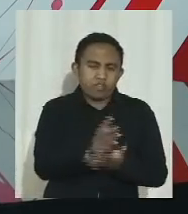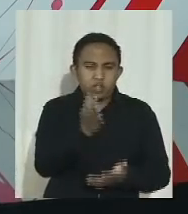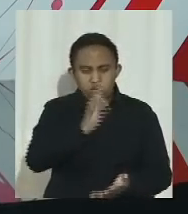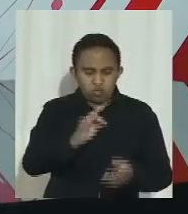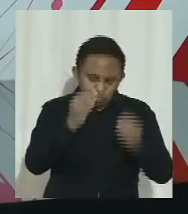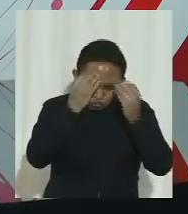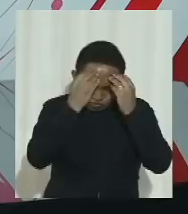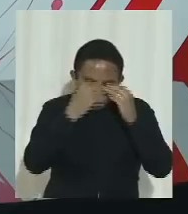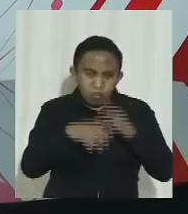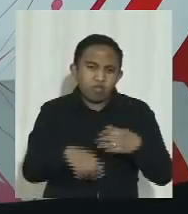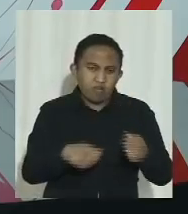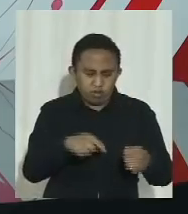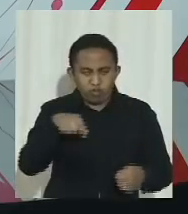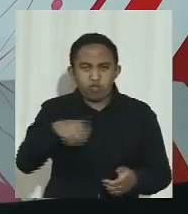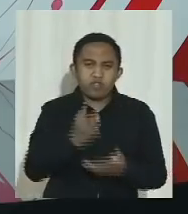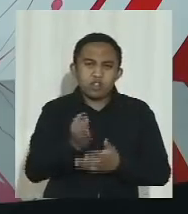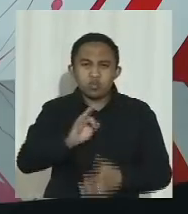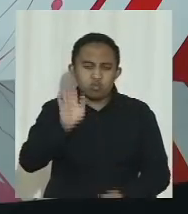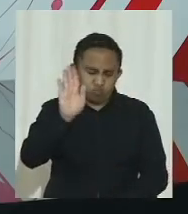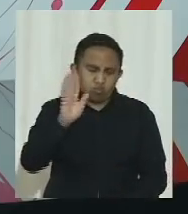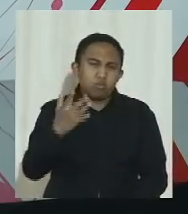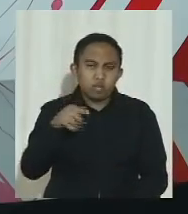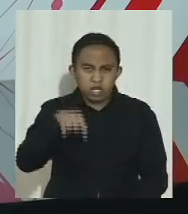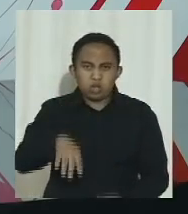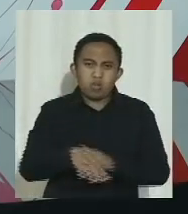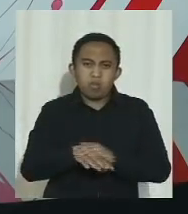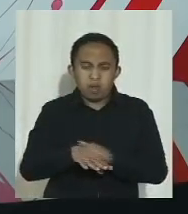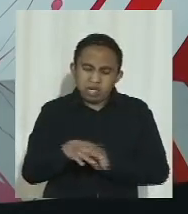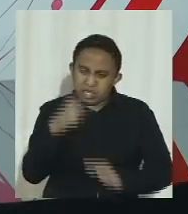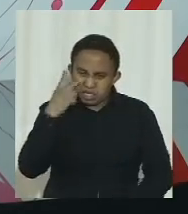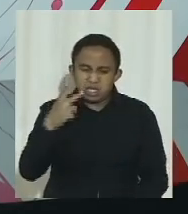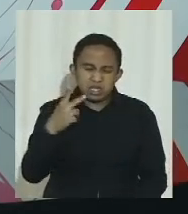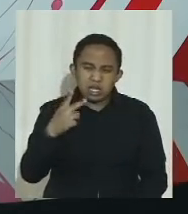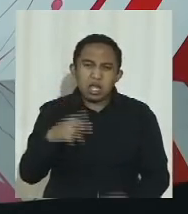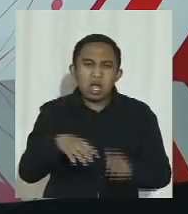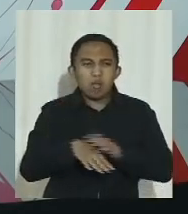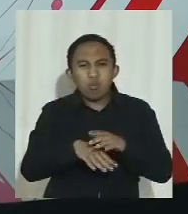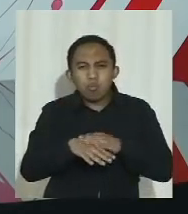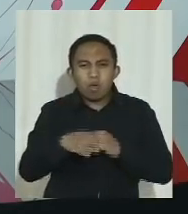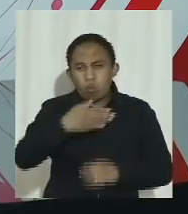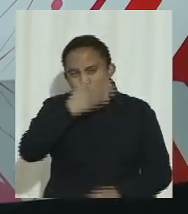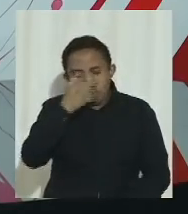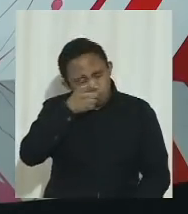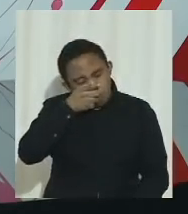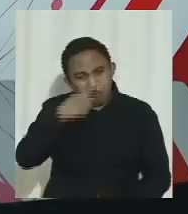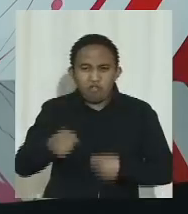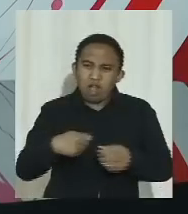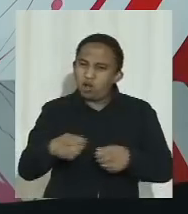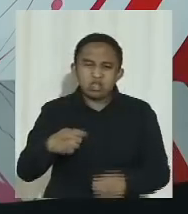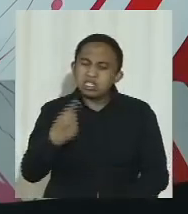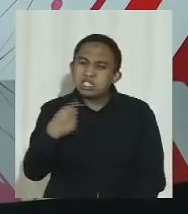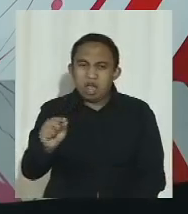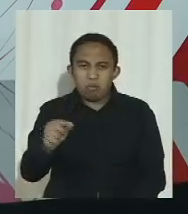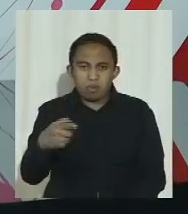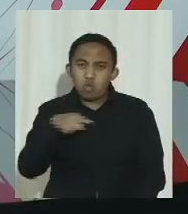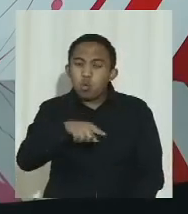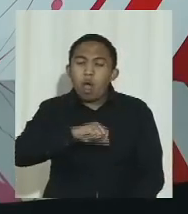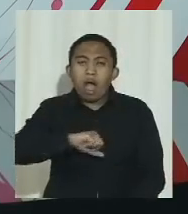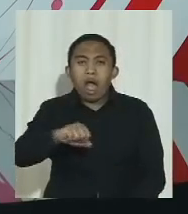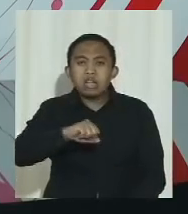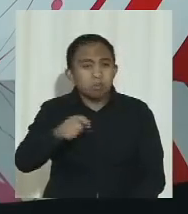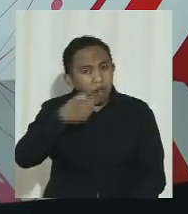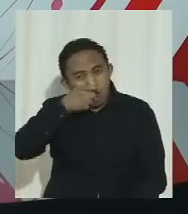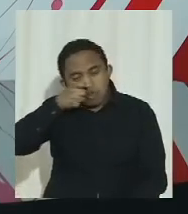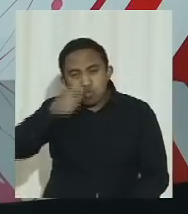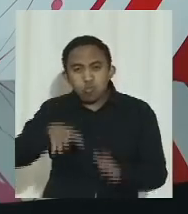mbola olana eto Madagasikara moa ny tsy fampian'ny olona eo amin'n'ity sehatra ity asagoavana nefa no isan'ny sahan'izy